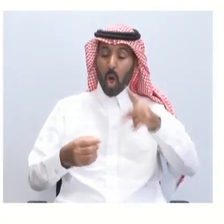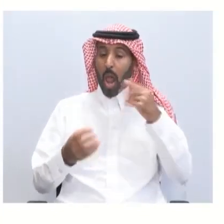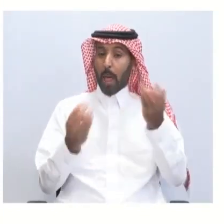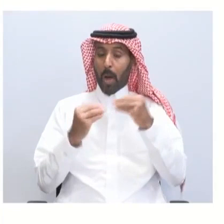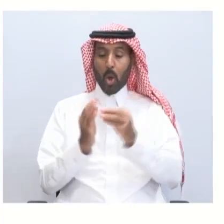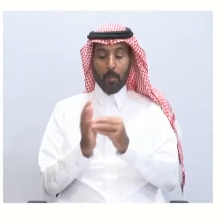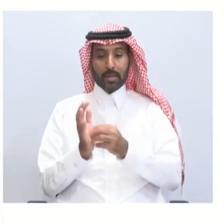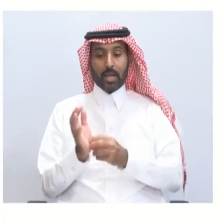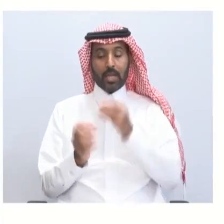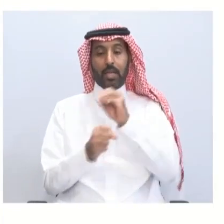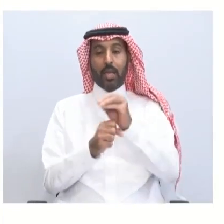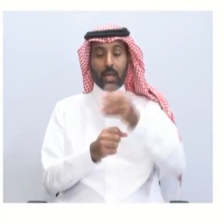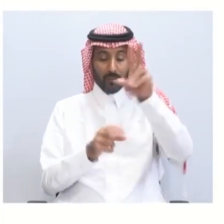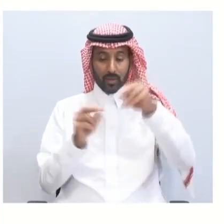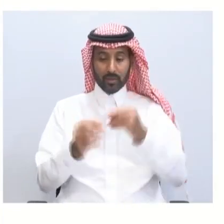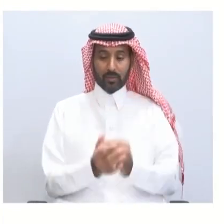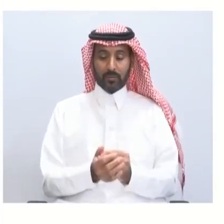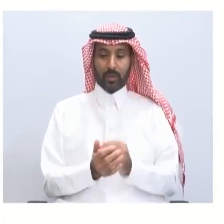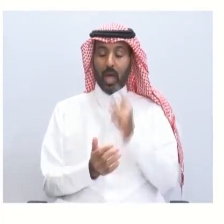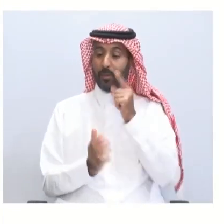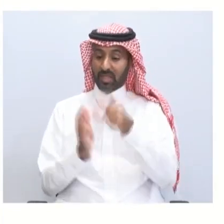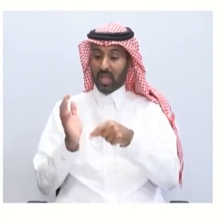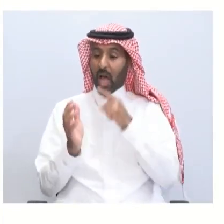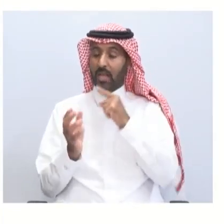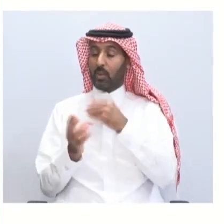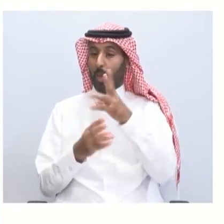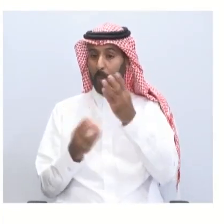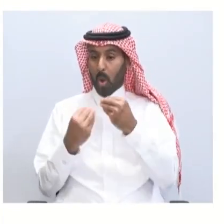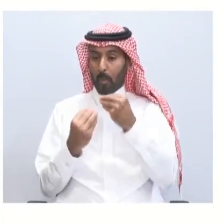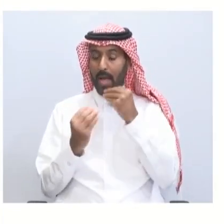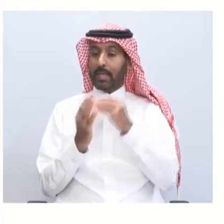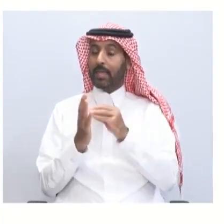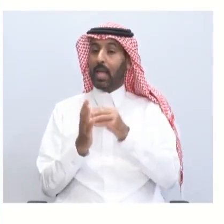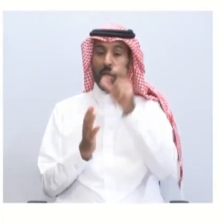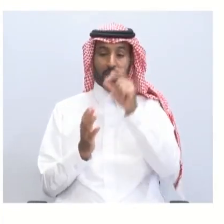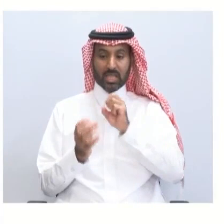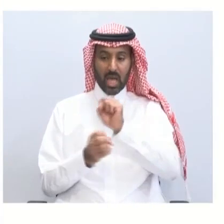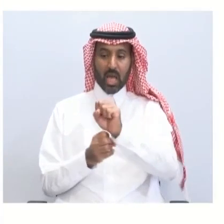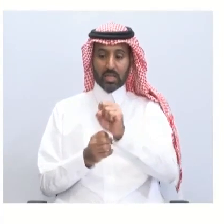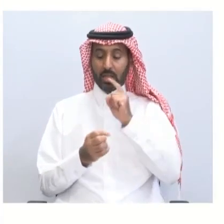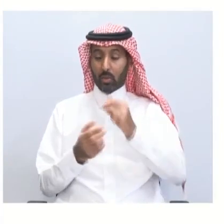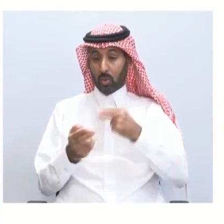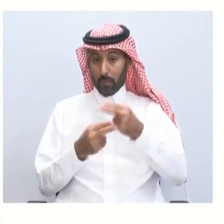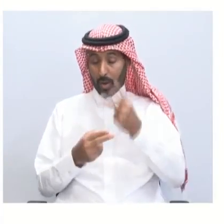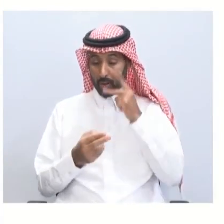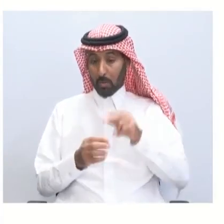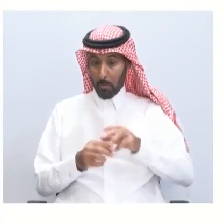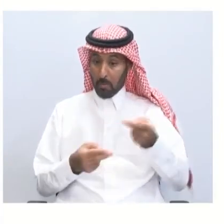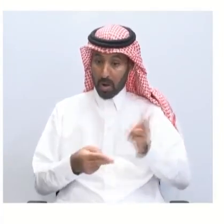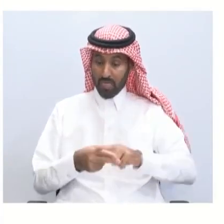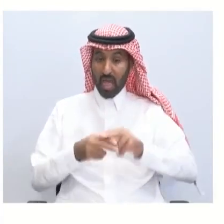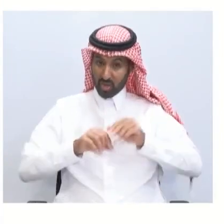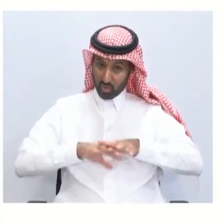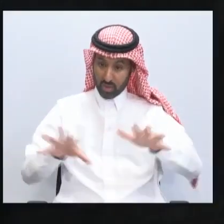ذكرتها ذكرتها المعلومات الشخصيه والخاصه وتامل هل ستعود الى نشرها مره اخرى